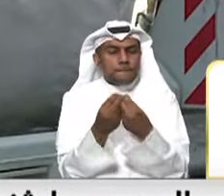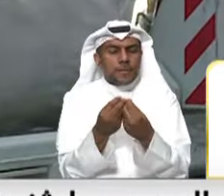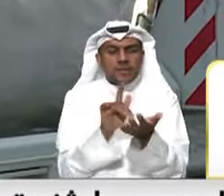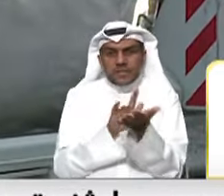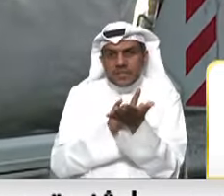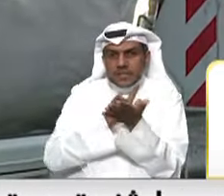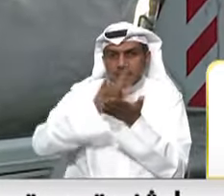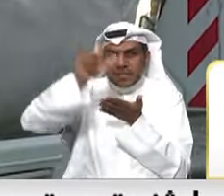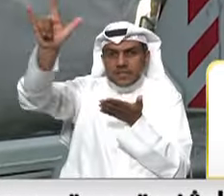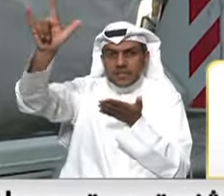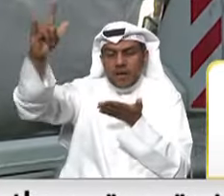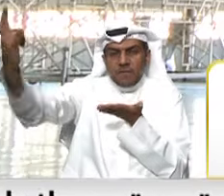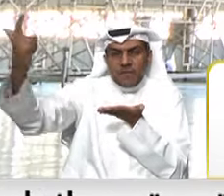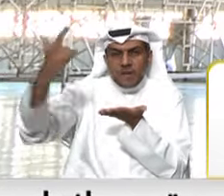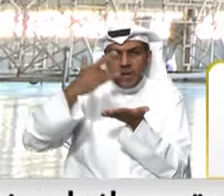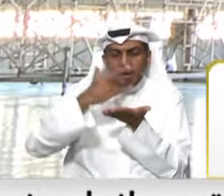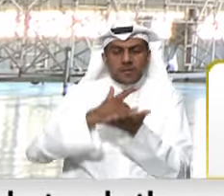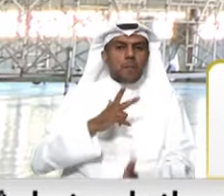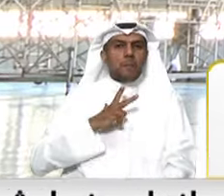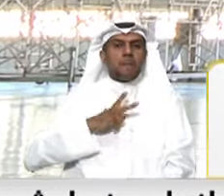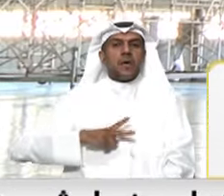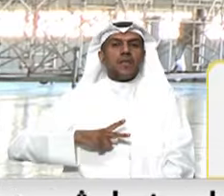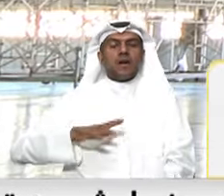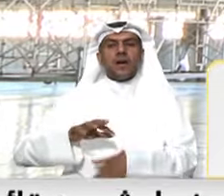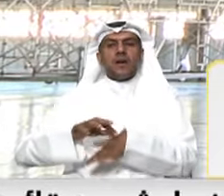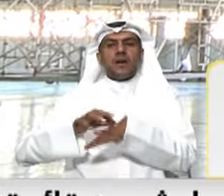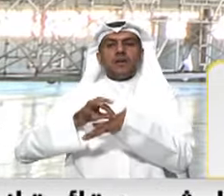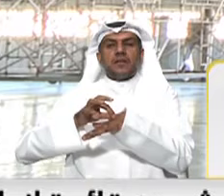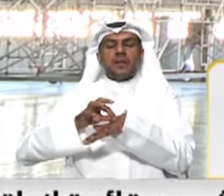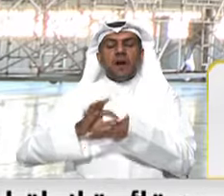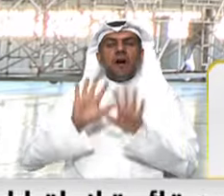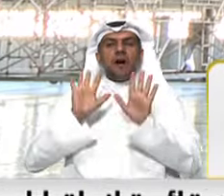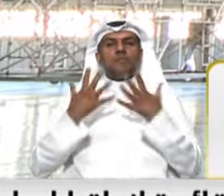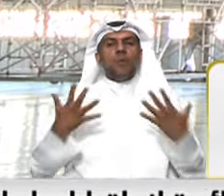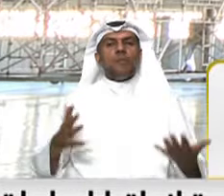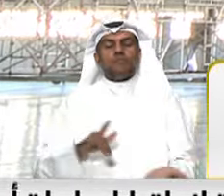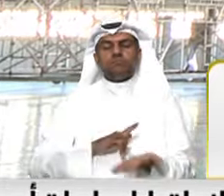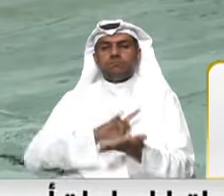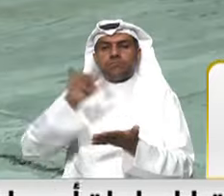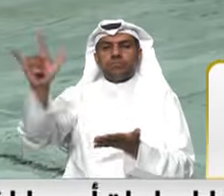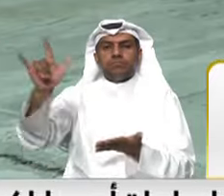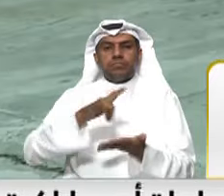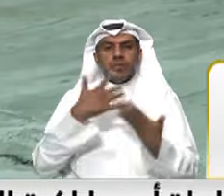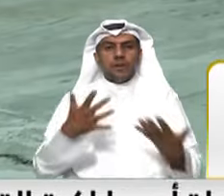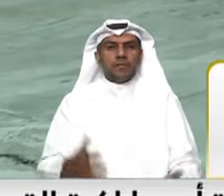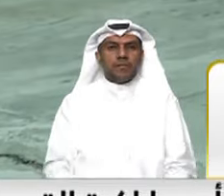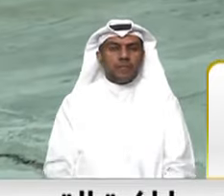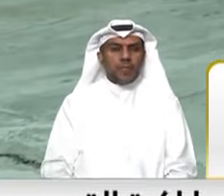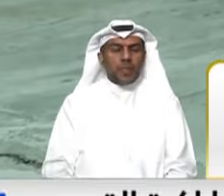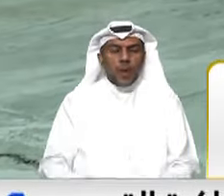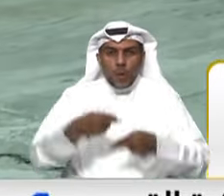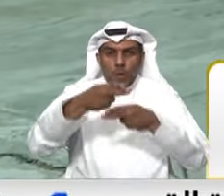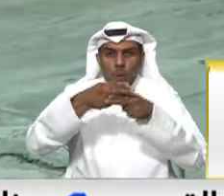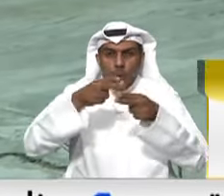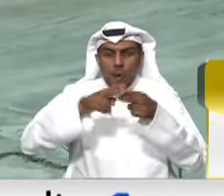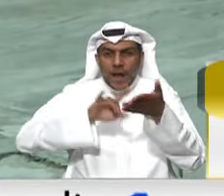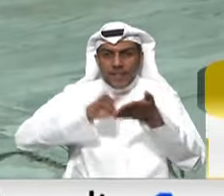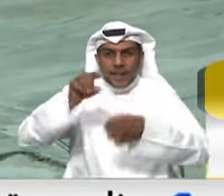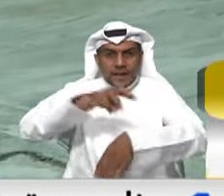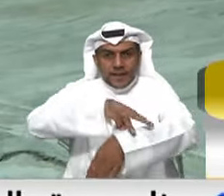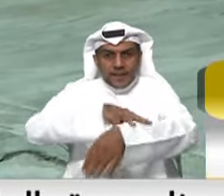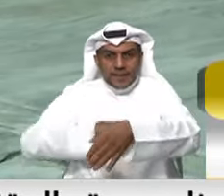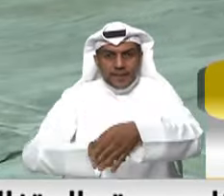وعوده المسافرين وتقديم افضل الخدمات وسبل الراحه والرفاهيه لعملائها تمتلك الخطوط الجويه الكويتيه اليوم